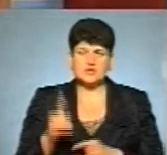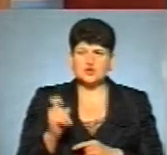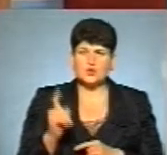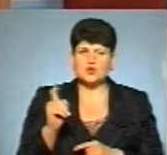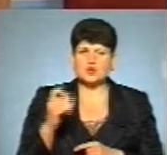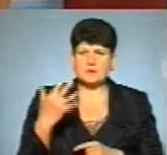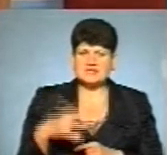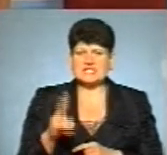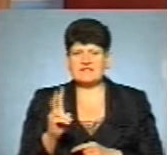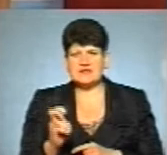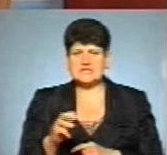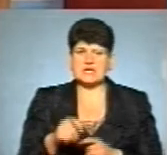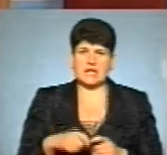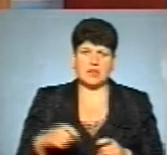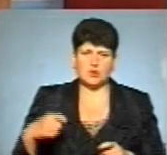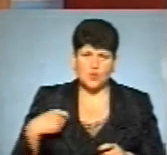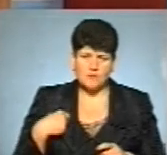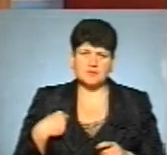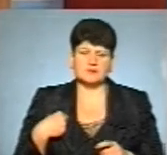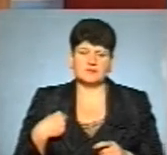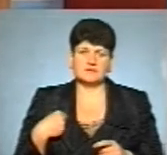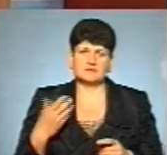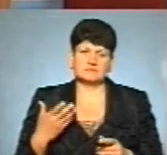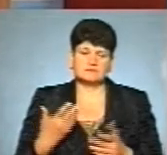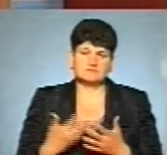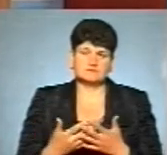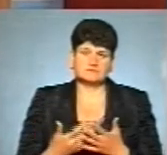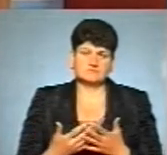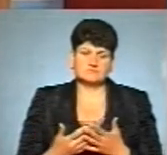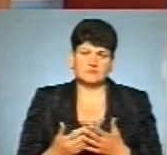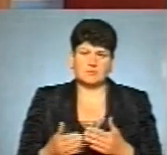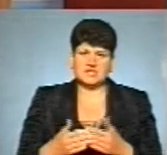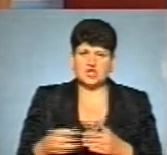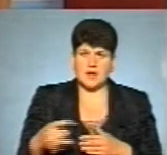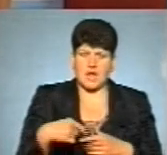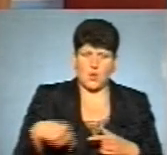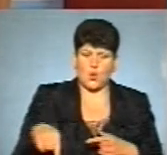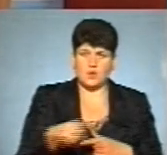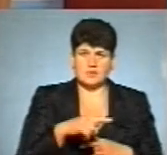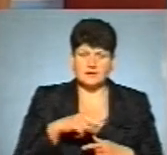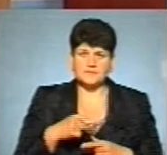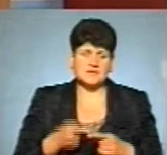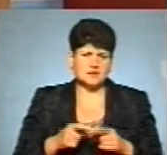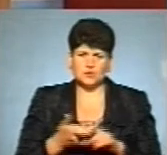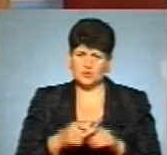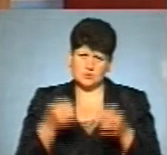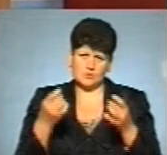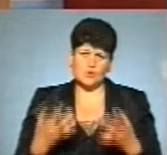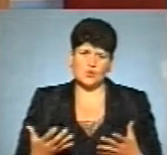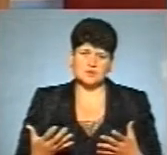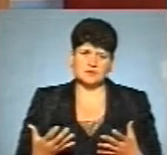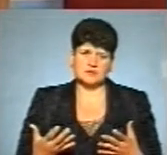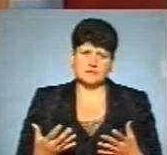100-150-200 кілометрів, залежно від рівня підготовки, навіть в межах там ближніх районів. Це дуже просто, це вже